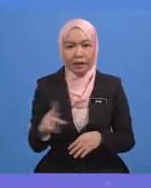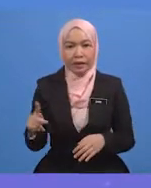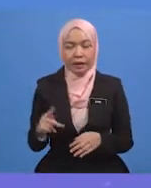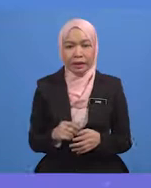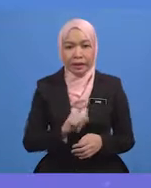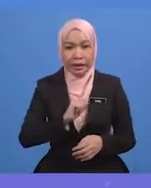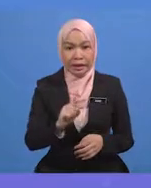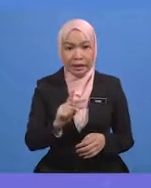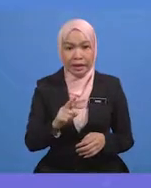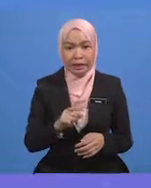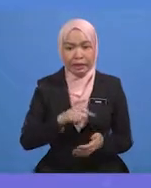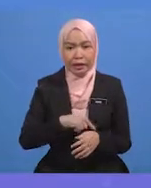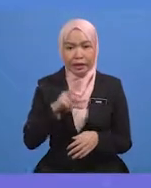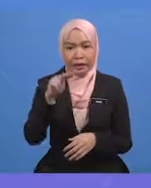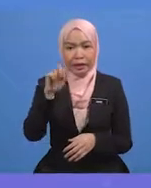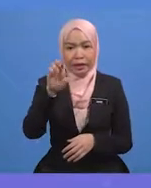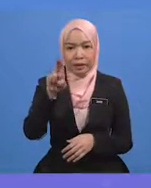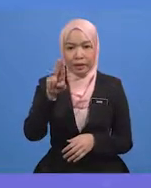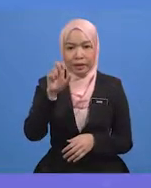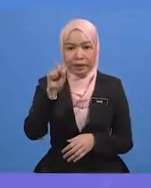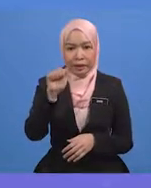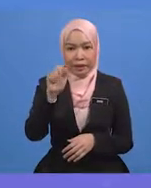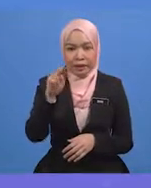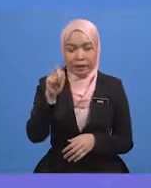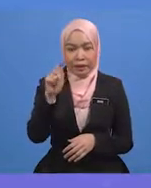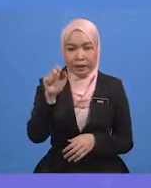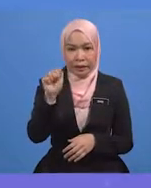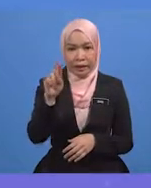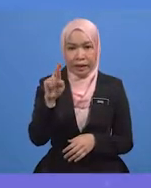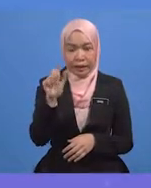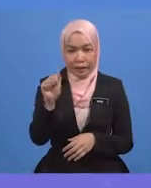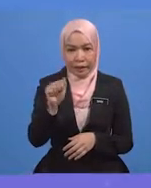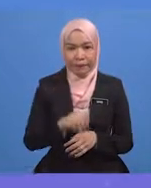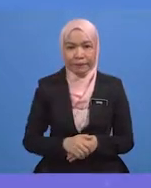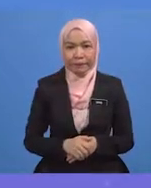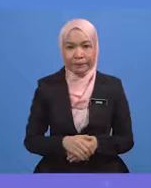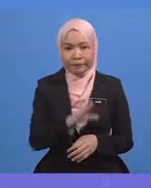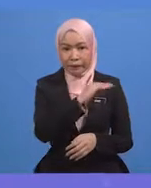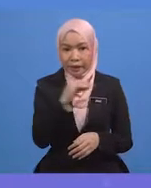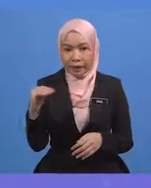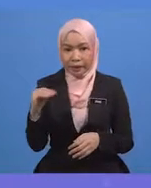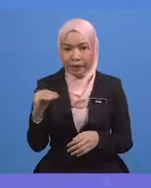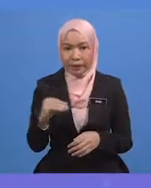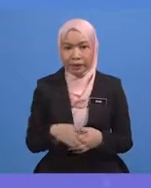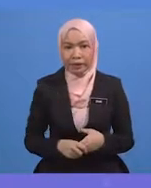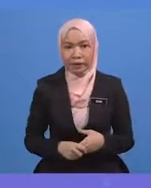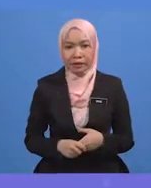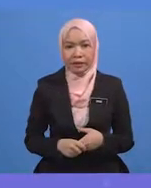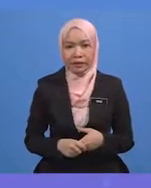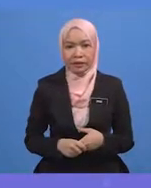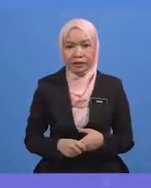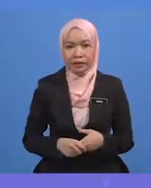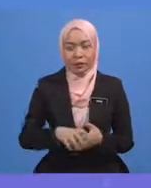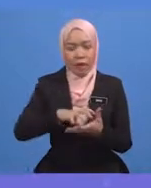dan mendapat tentangan yang hebat daripada pemerintah ketika itu. Dan harga yang perlu